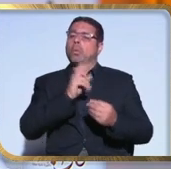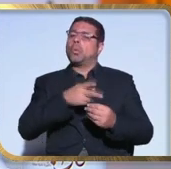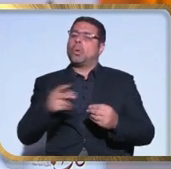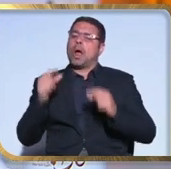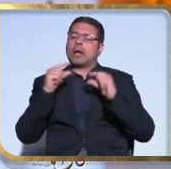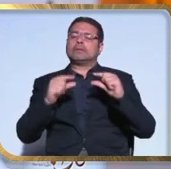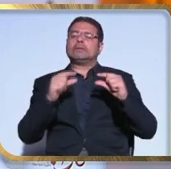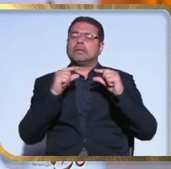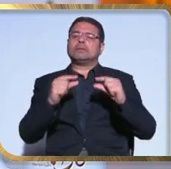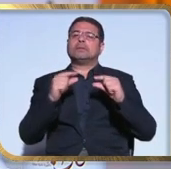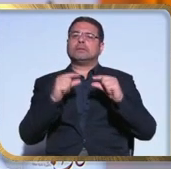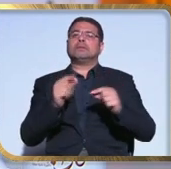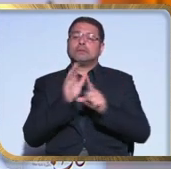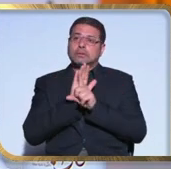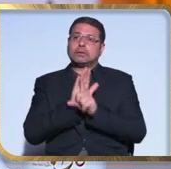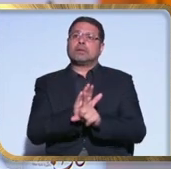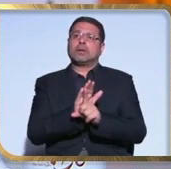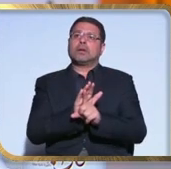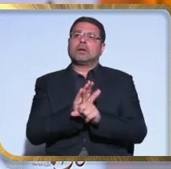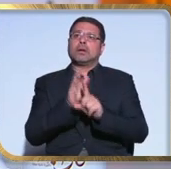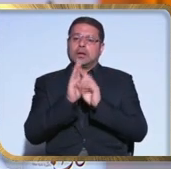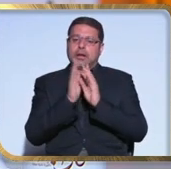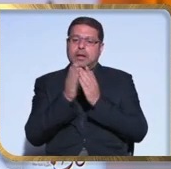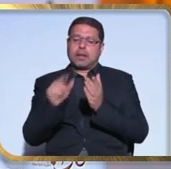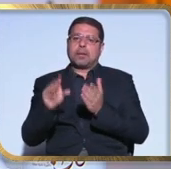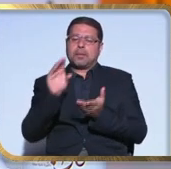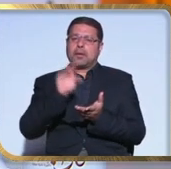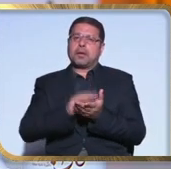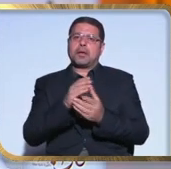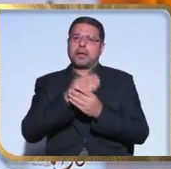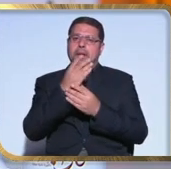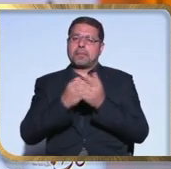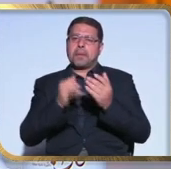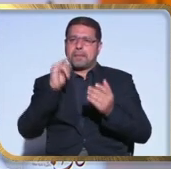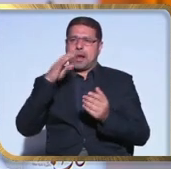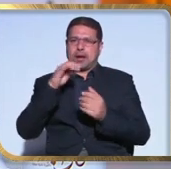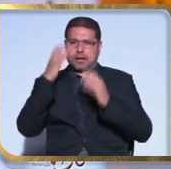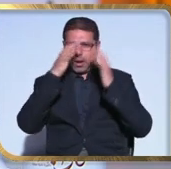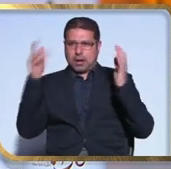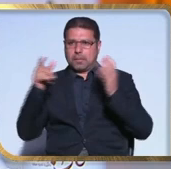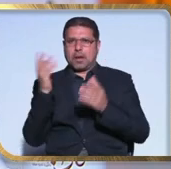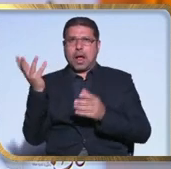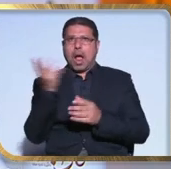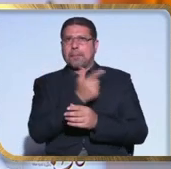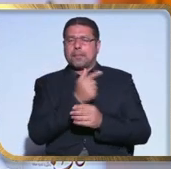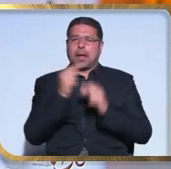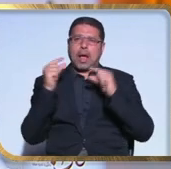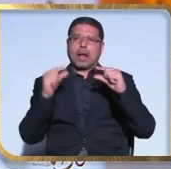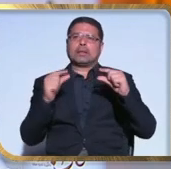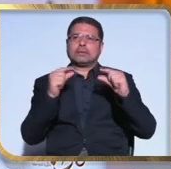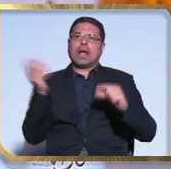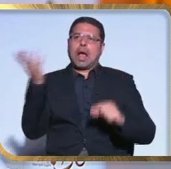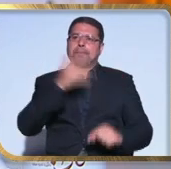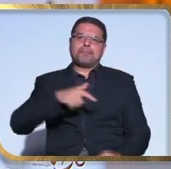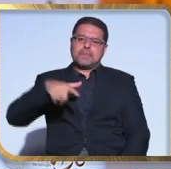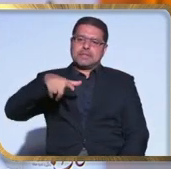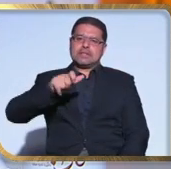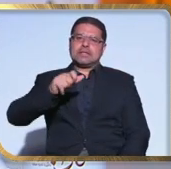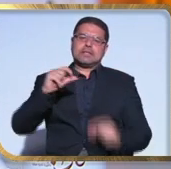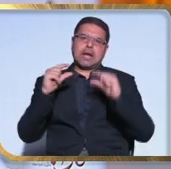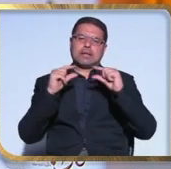احاديث مسندها في كتاب بقي ابن مخلد بلغ حوالي عدد الاحاديث 60